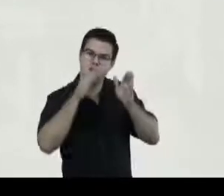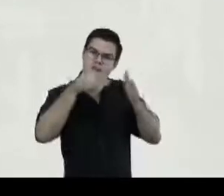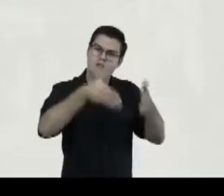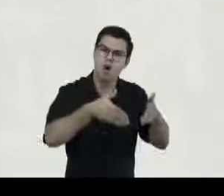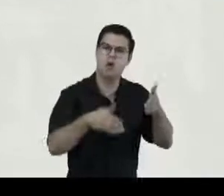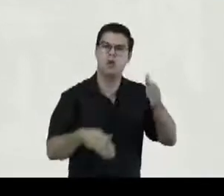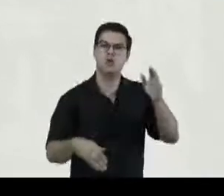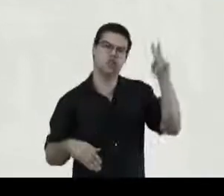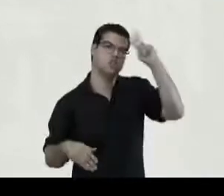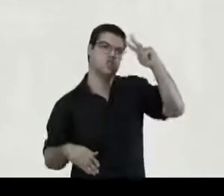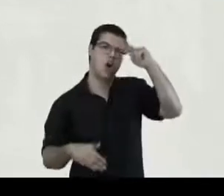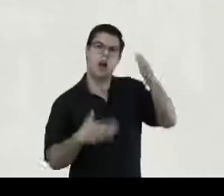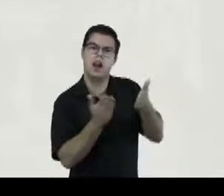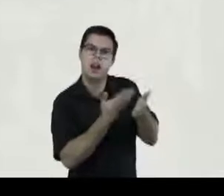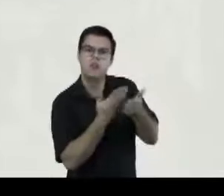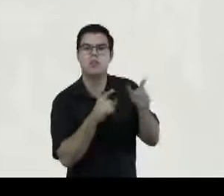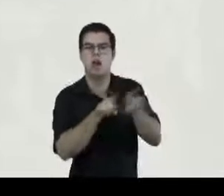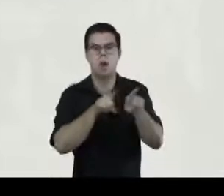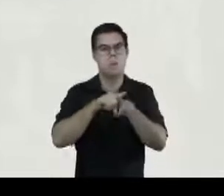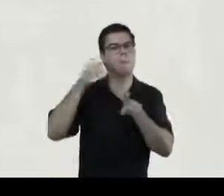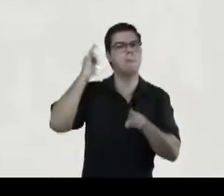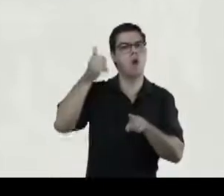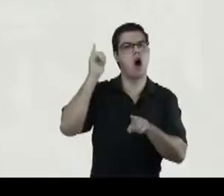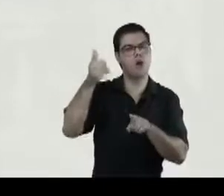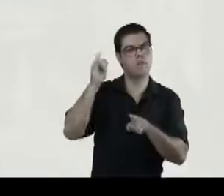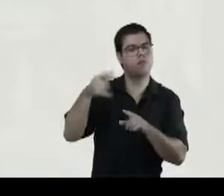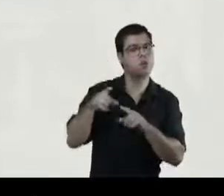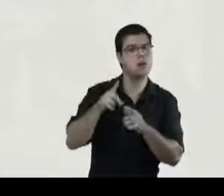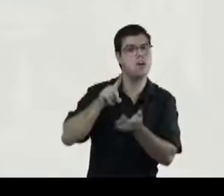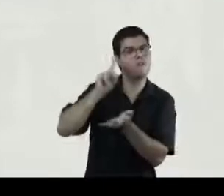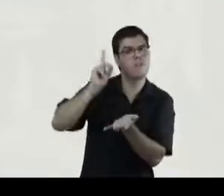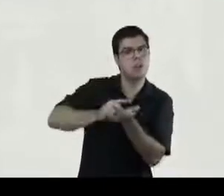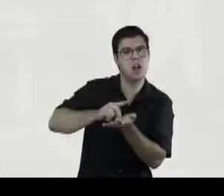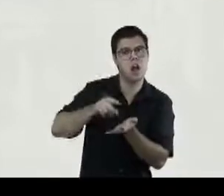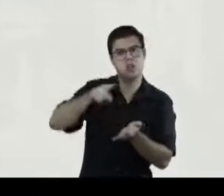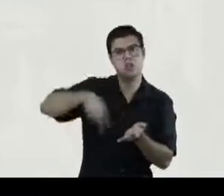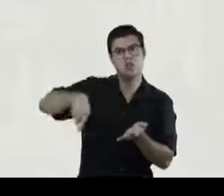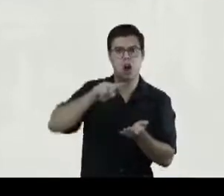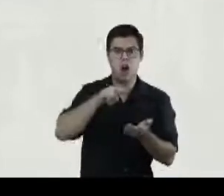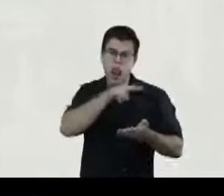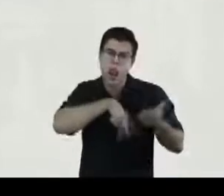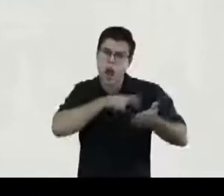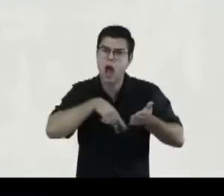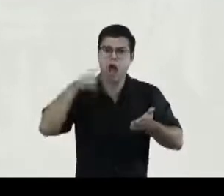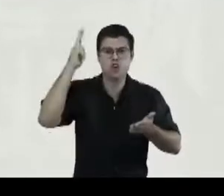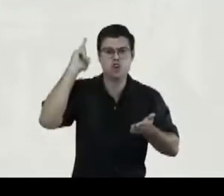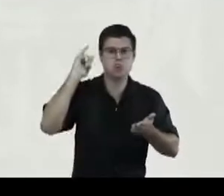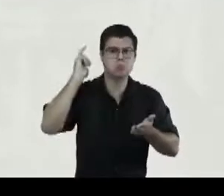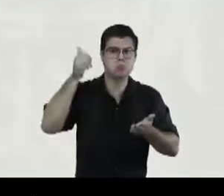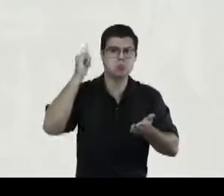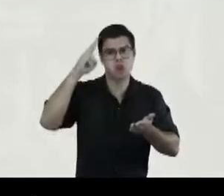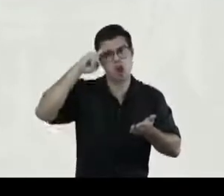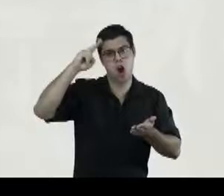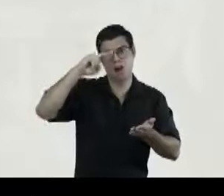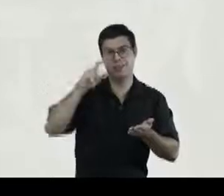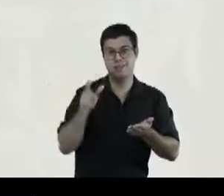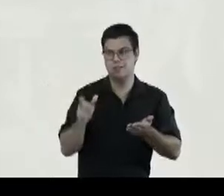fait, nous, on lit les bibliographies. Et ce livre de Stephen Rawls, on peut